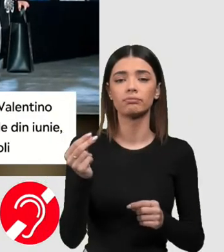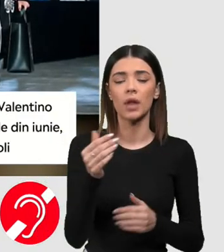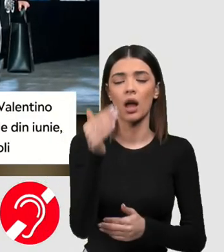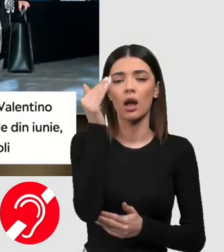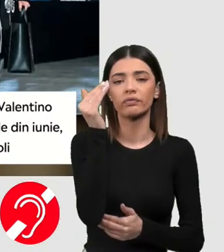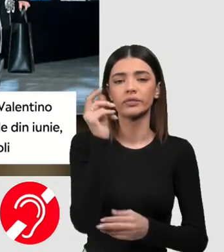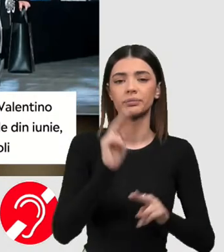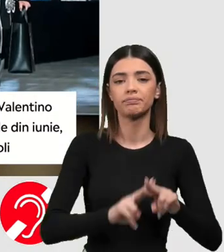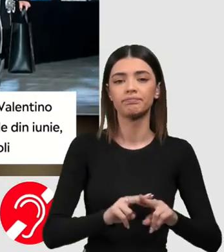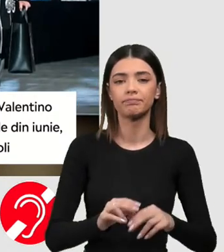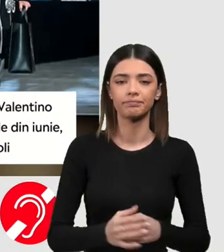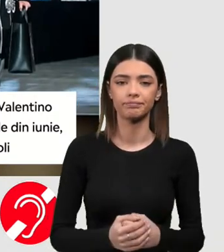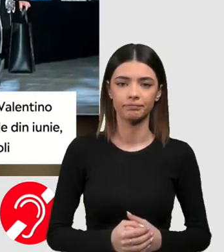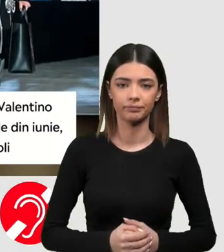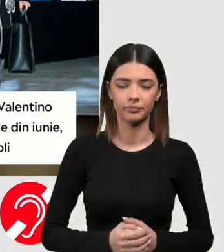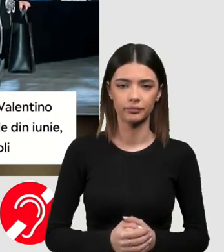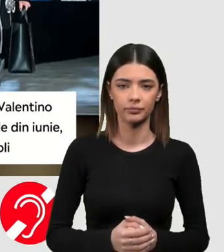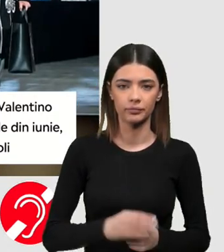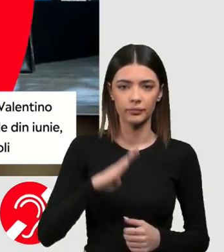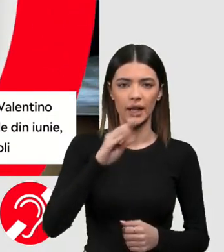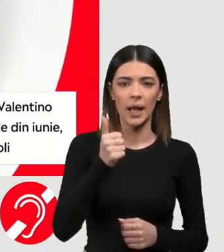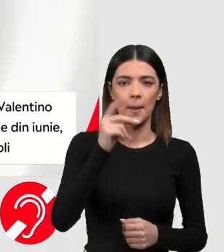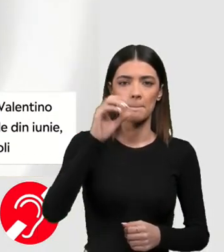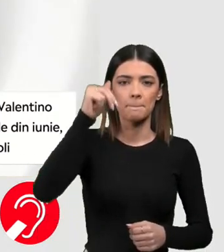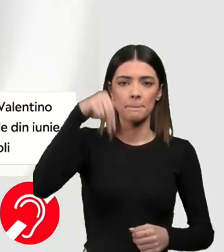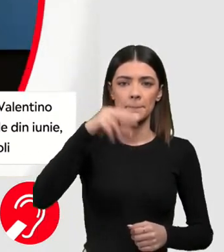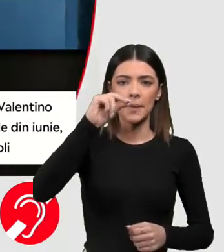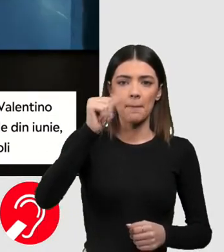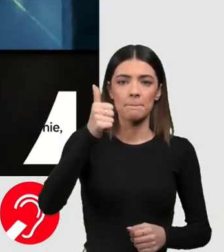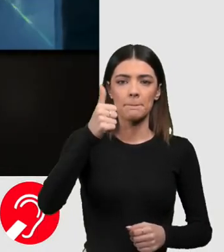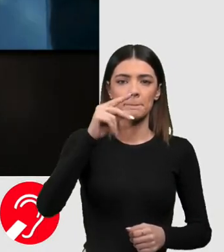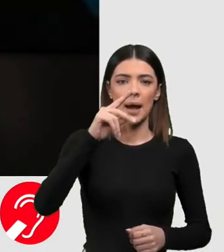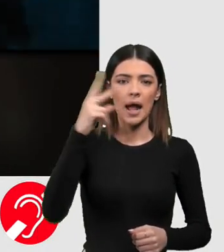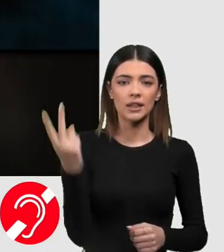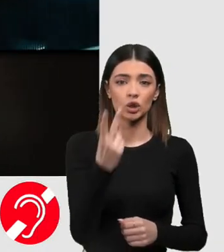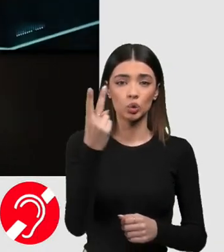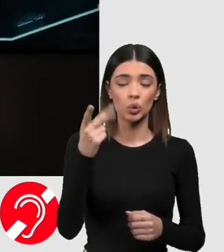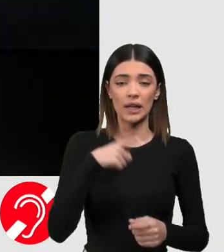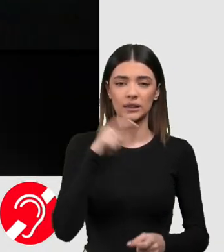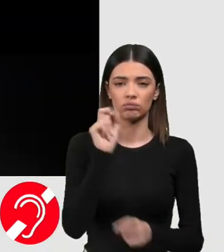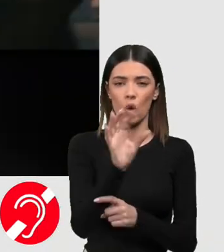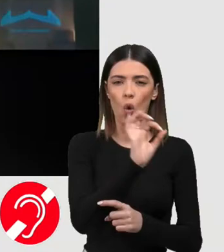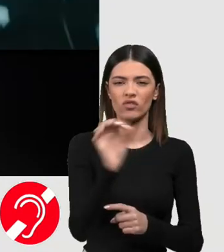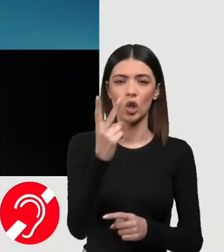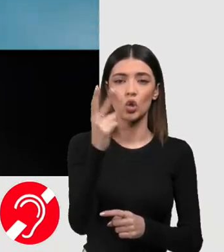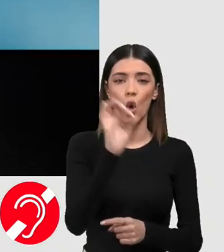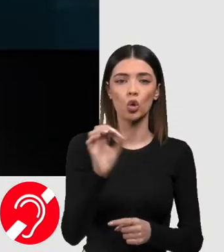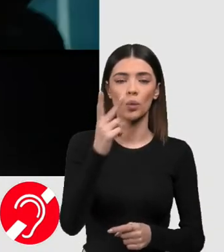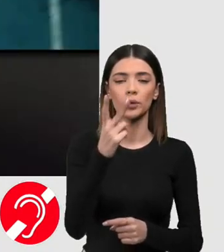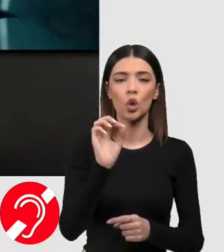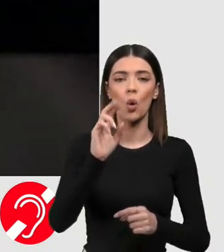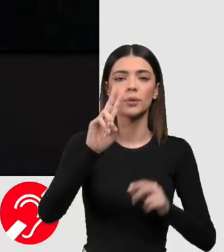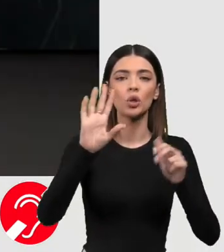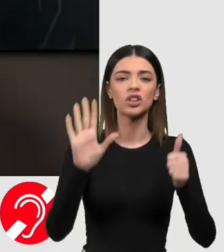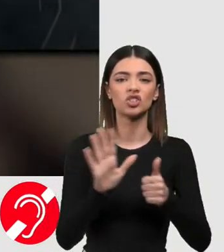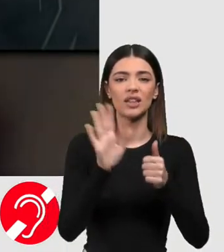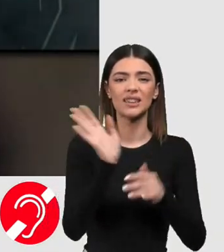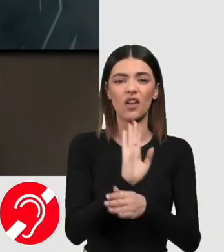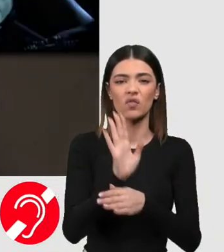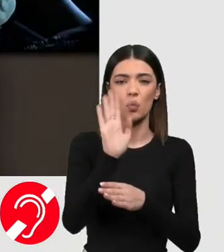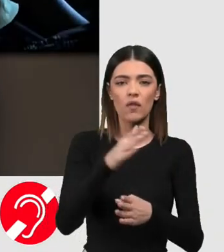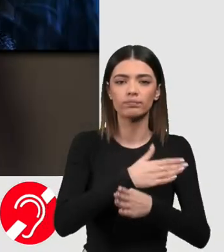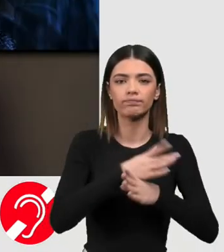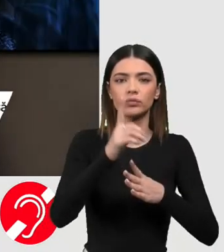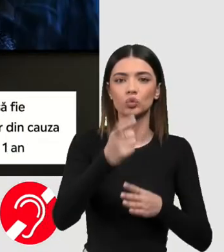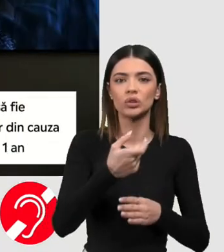creație Pier Paolo Piccioli părăsește brandul. Și The Batman Part 2 va avea lansare oficială pe 2 octombrie